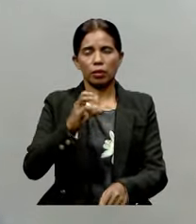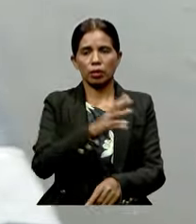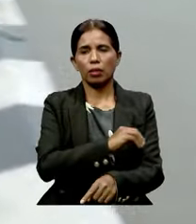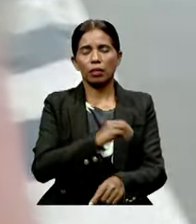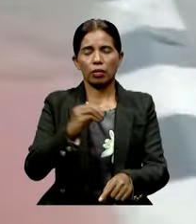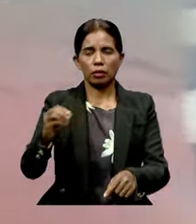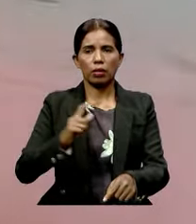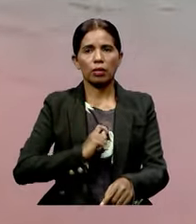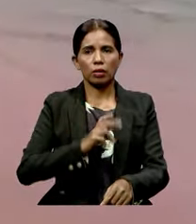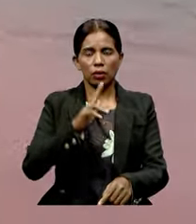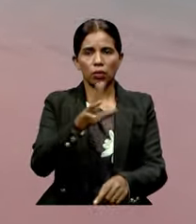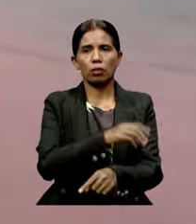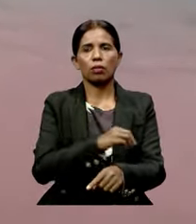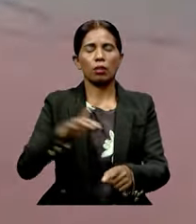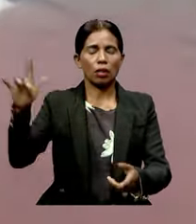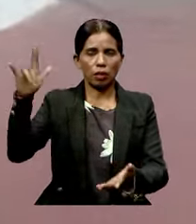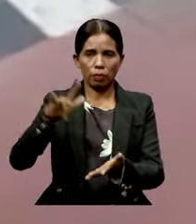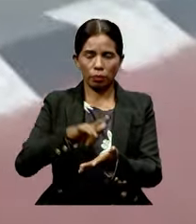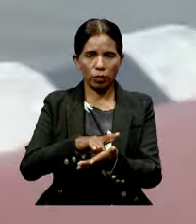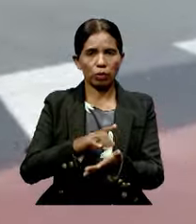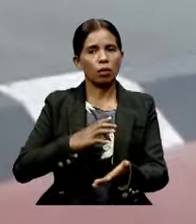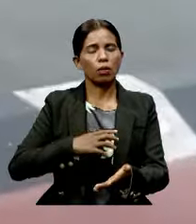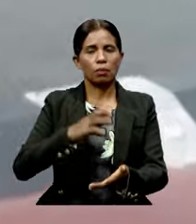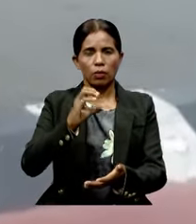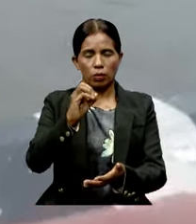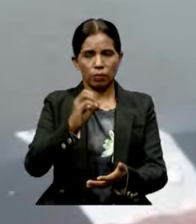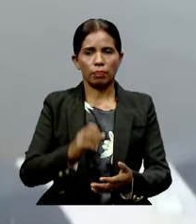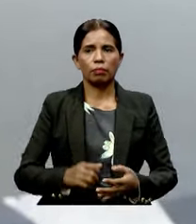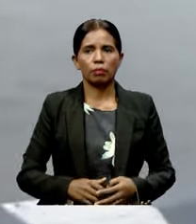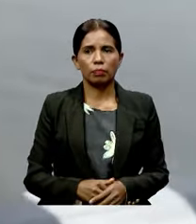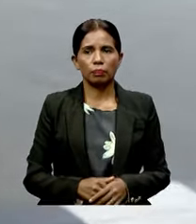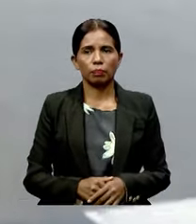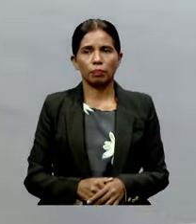Mascarenhas Tasitolo Nomos aeroporto Comoro equipo cobertura ZMN.